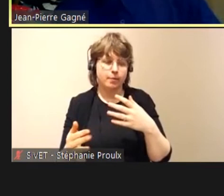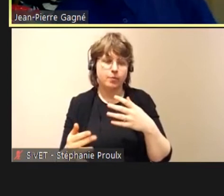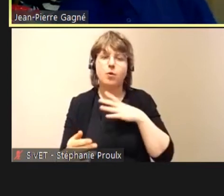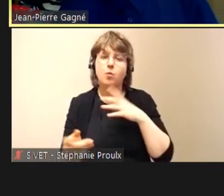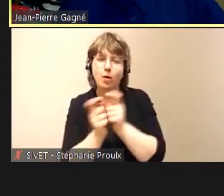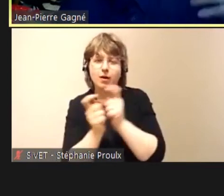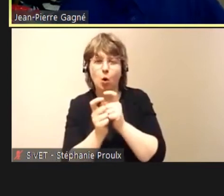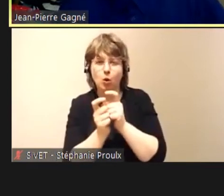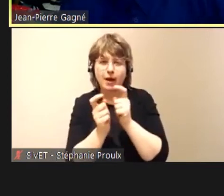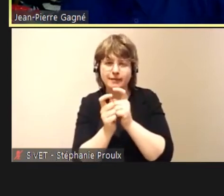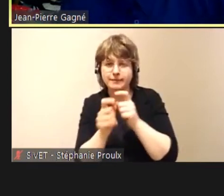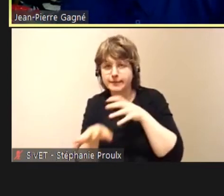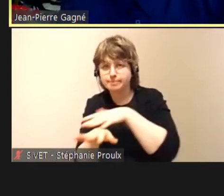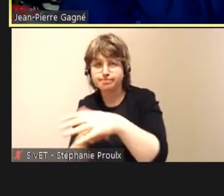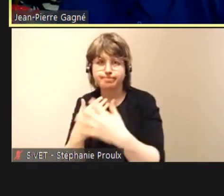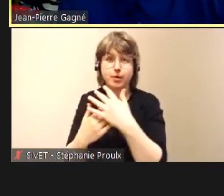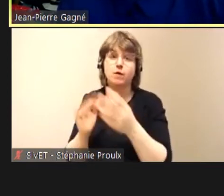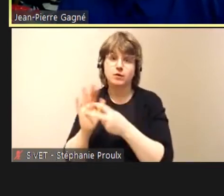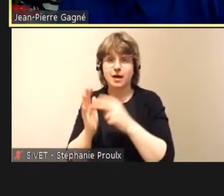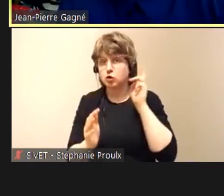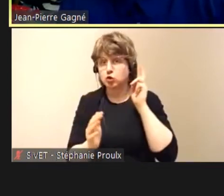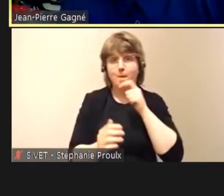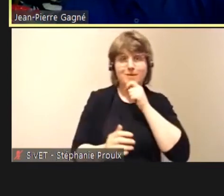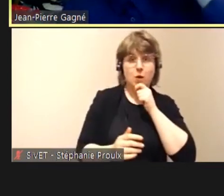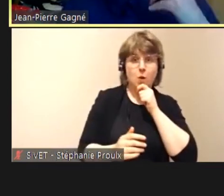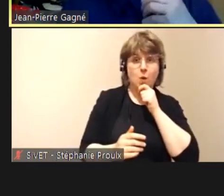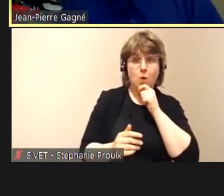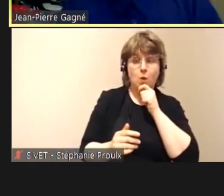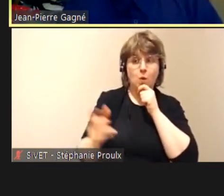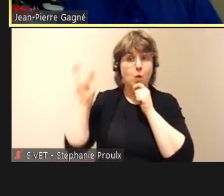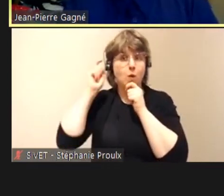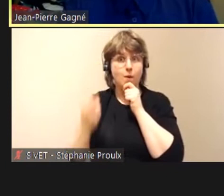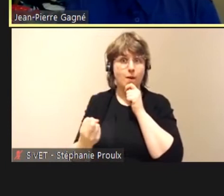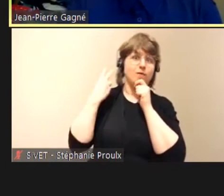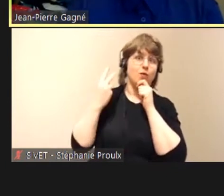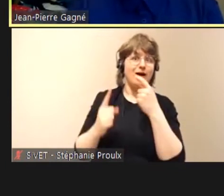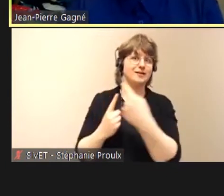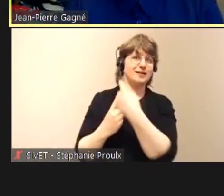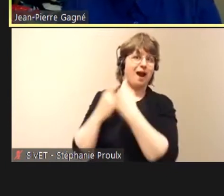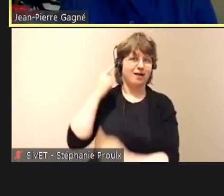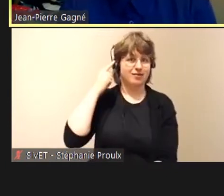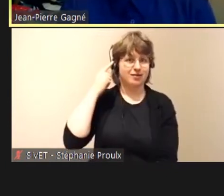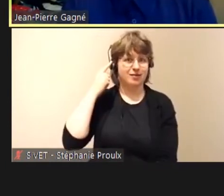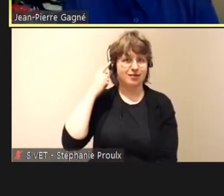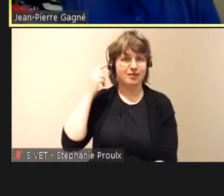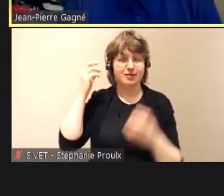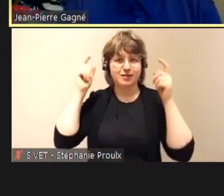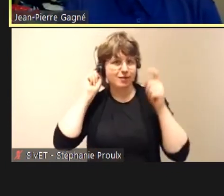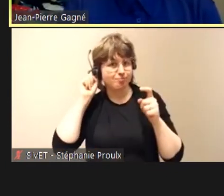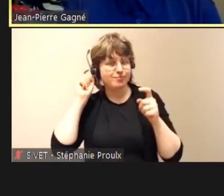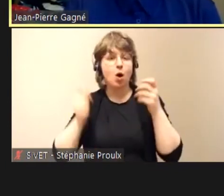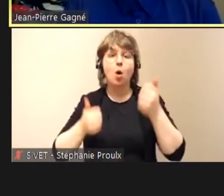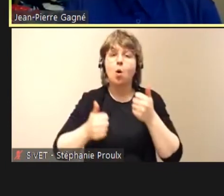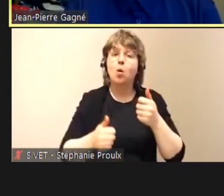d'électroconduction qui font en sorte que le son va passer du microphone de la personne qui parle en avant directement dans nos aides auditives ou, comme je le disais tantôt,